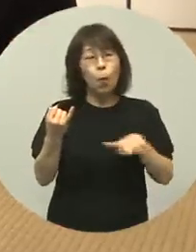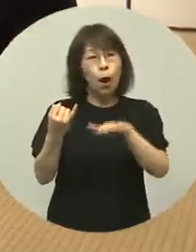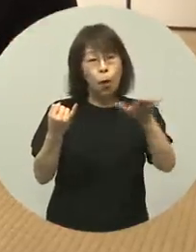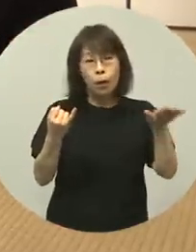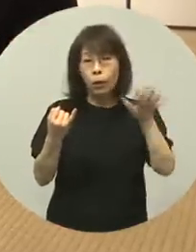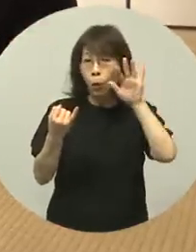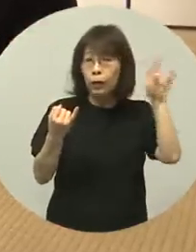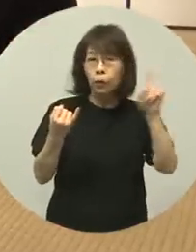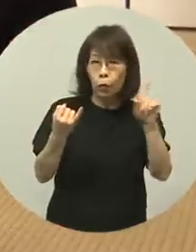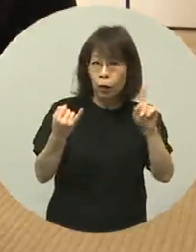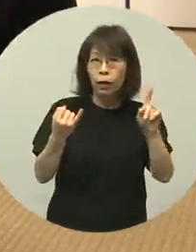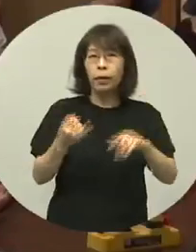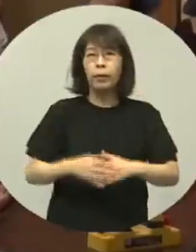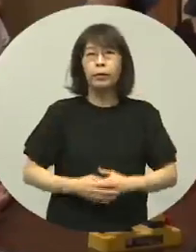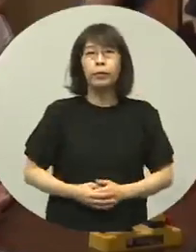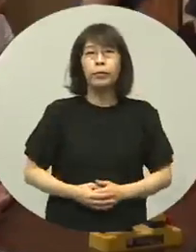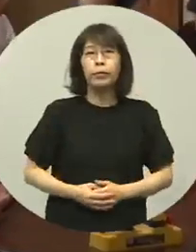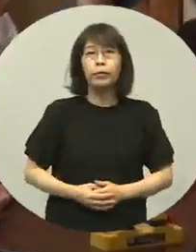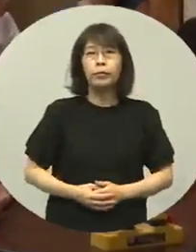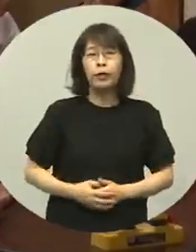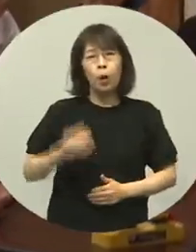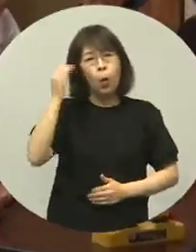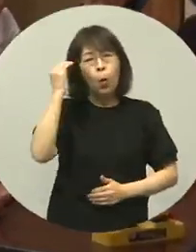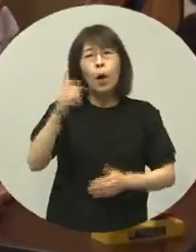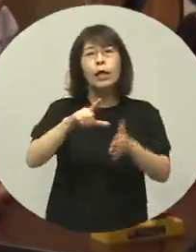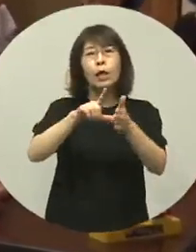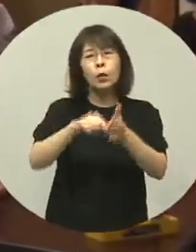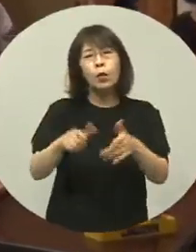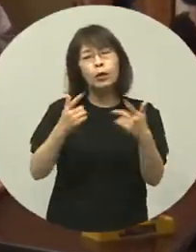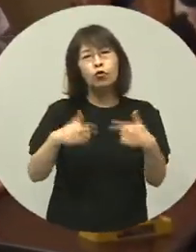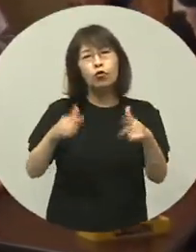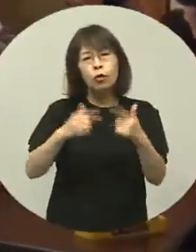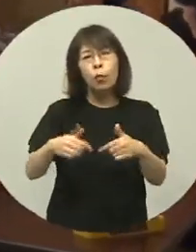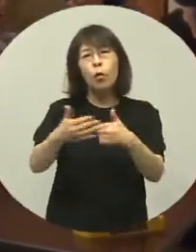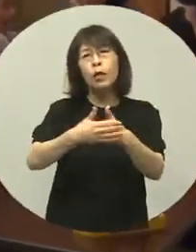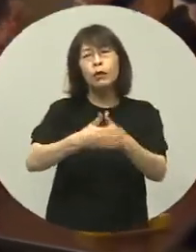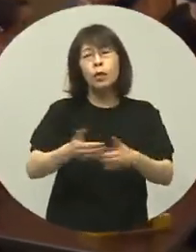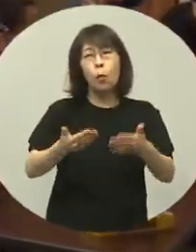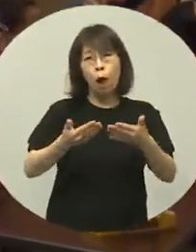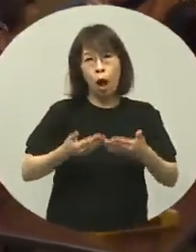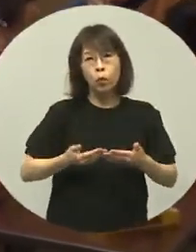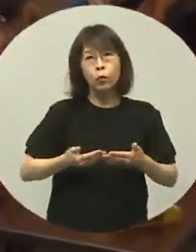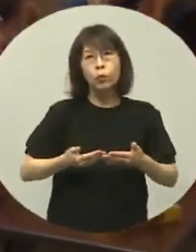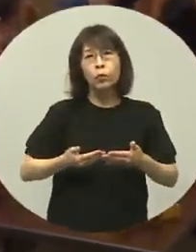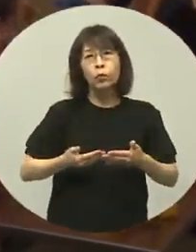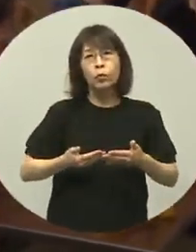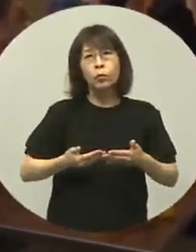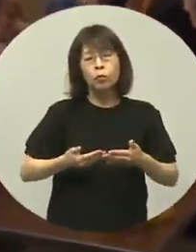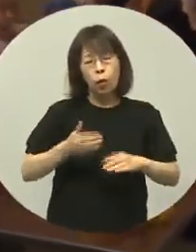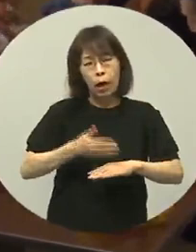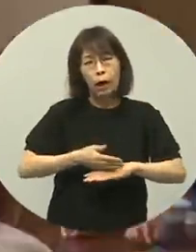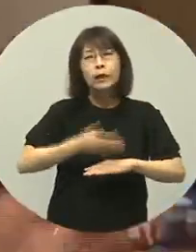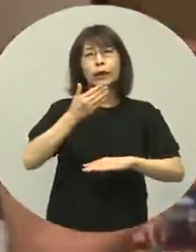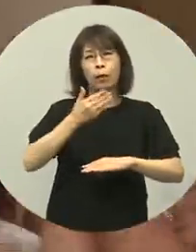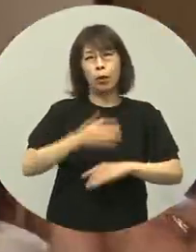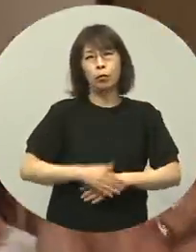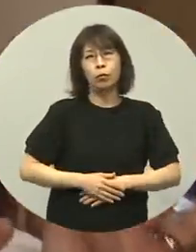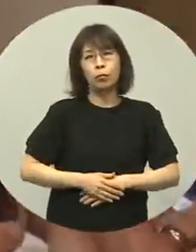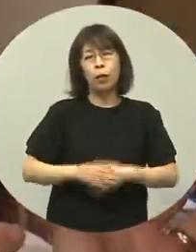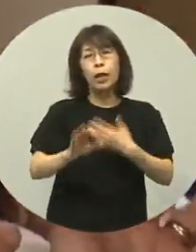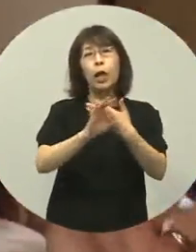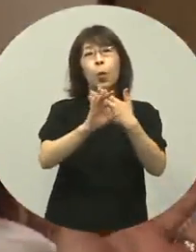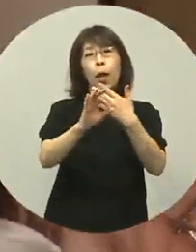は、 困った時にいつでも助けていただけるので感謝してます。例え